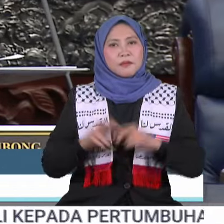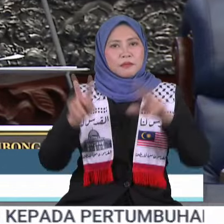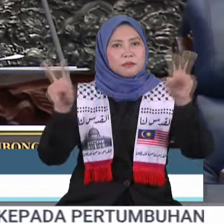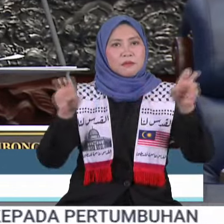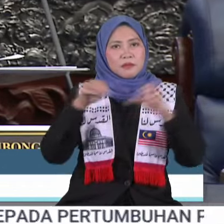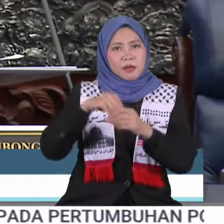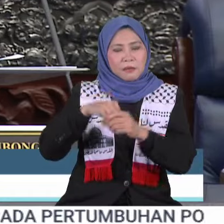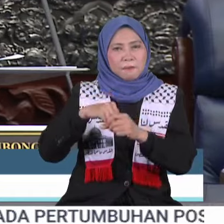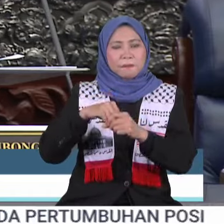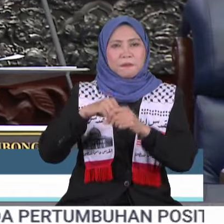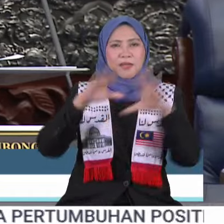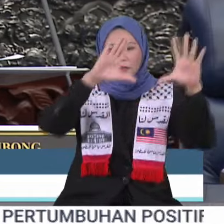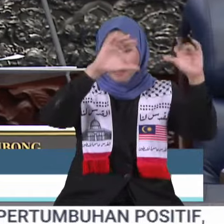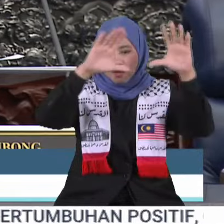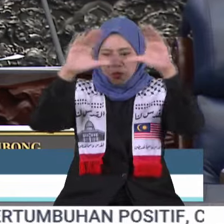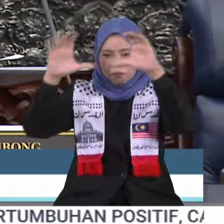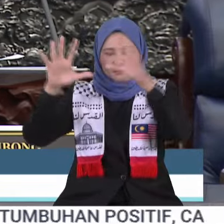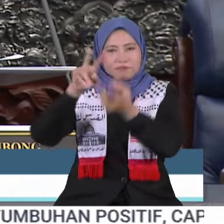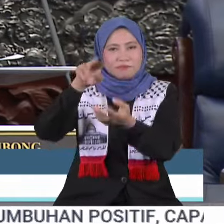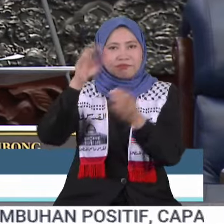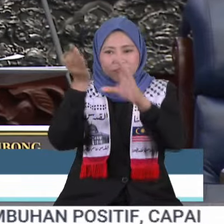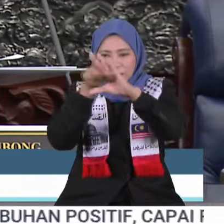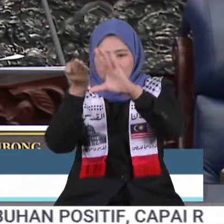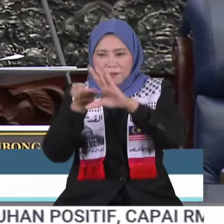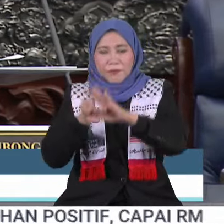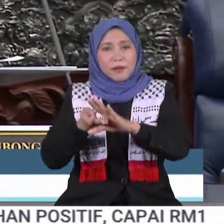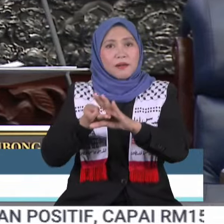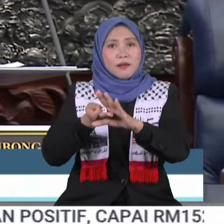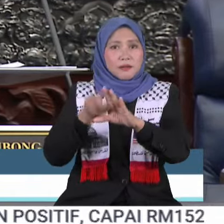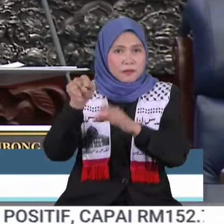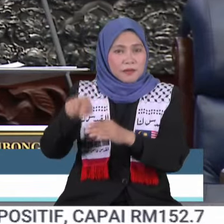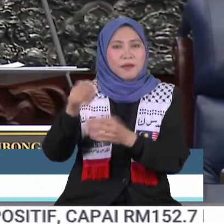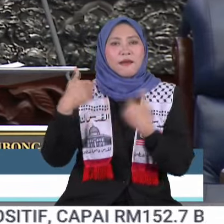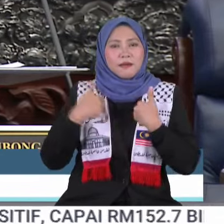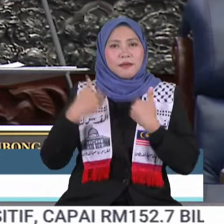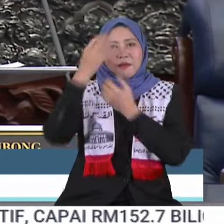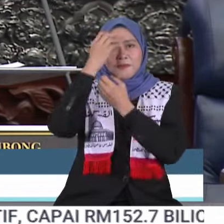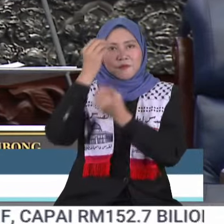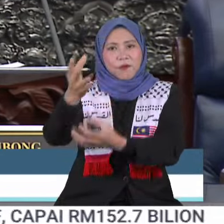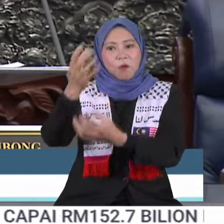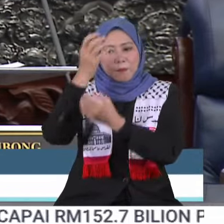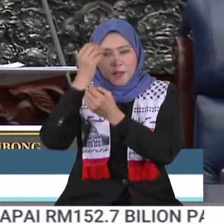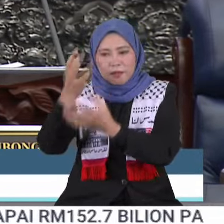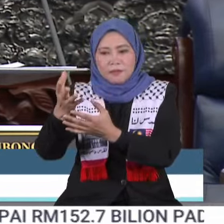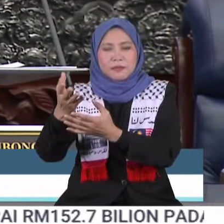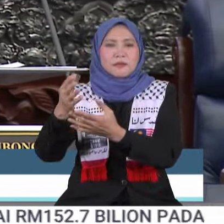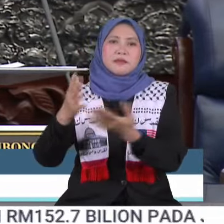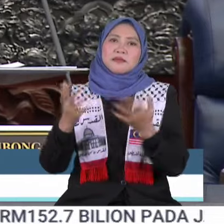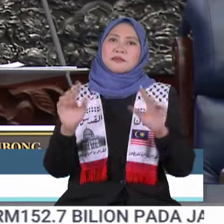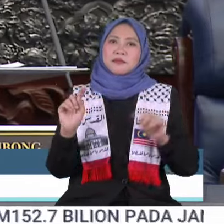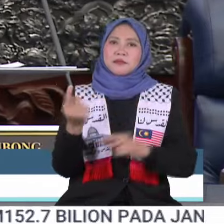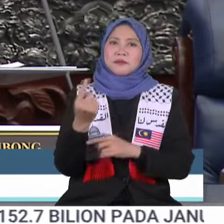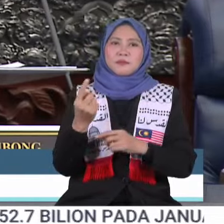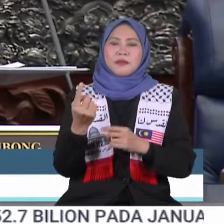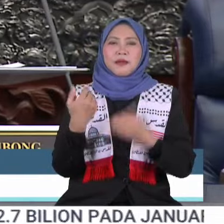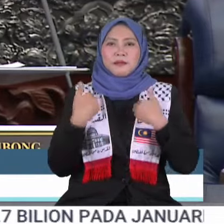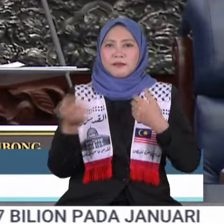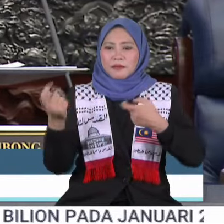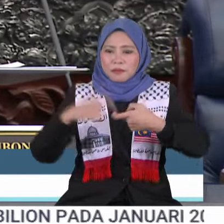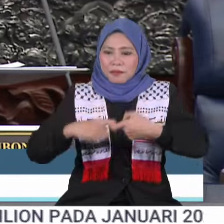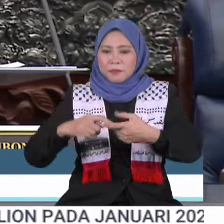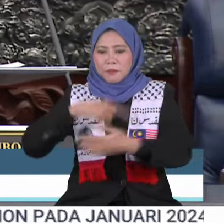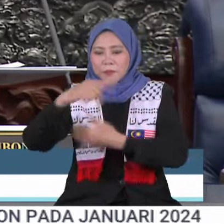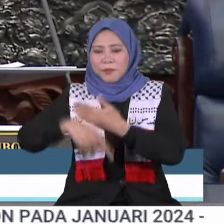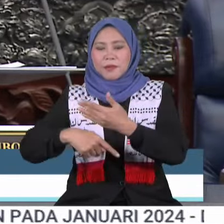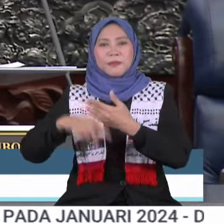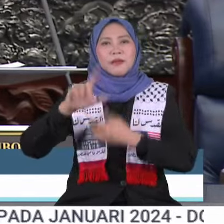server fail di dalam folder itu hanya mengandungi maklumat tidak berstruktur berkaitan beberapa program